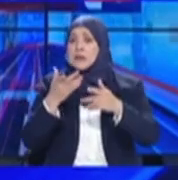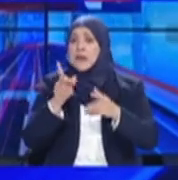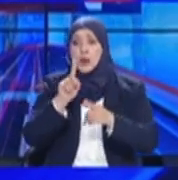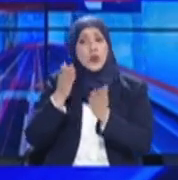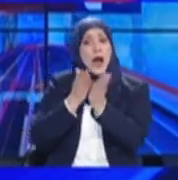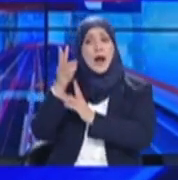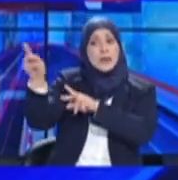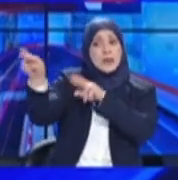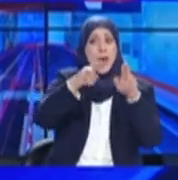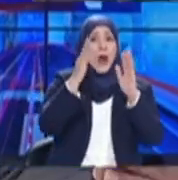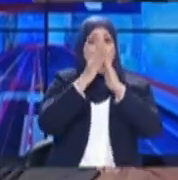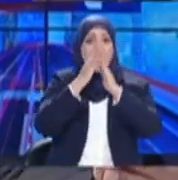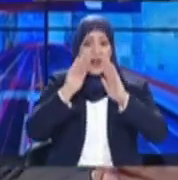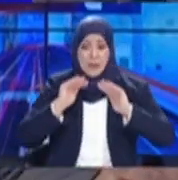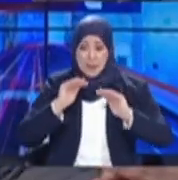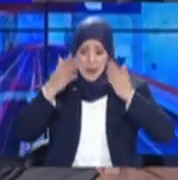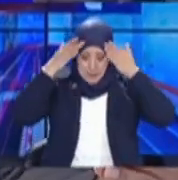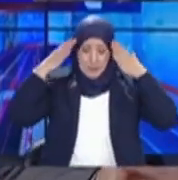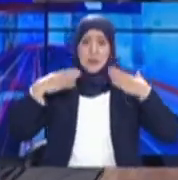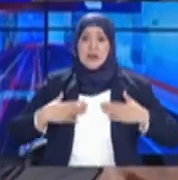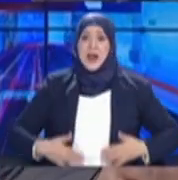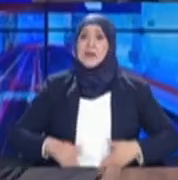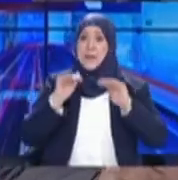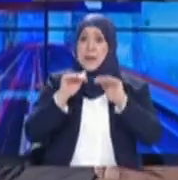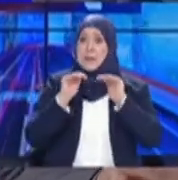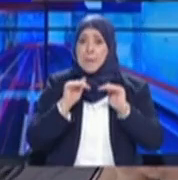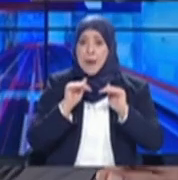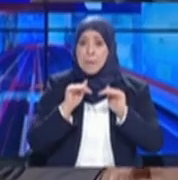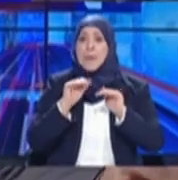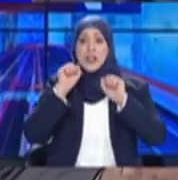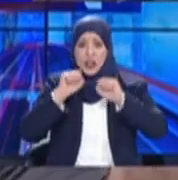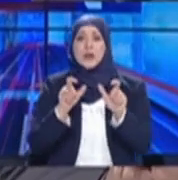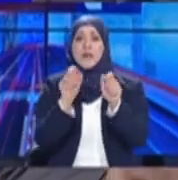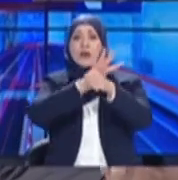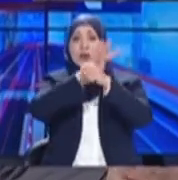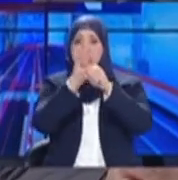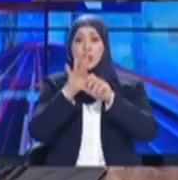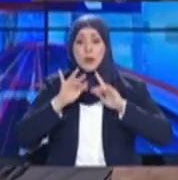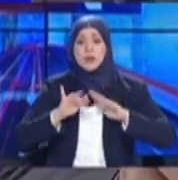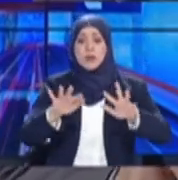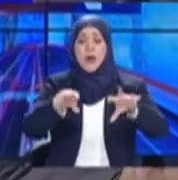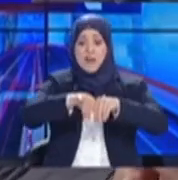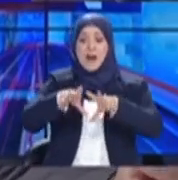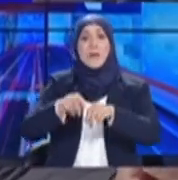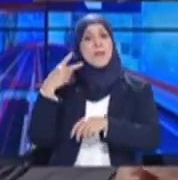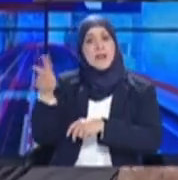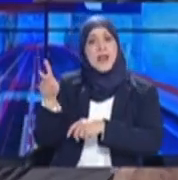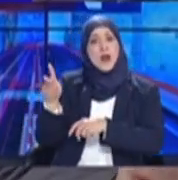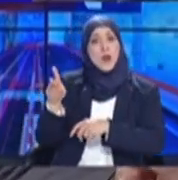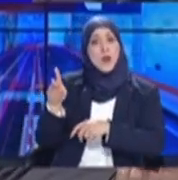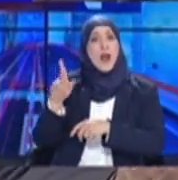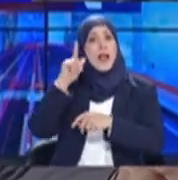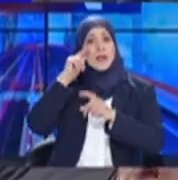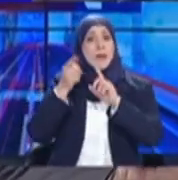يكون مصدر كبيره لحد الان يخرج من العمل ويرجع بيه اللي